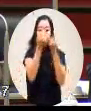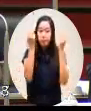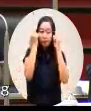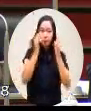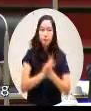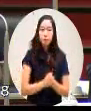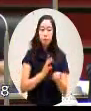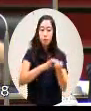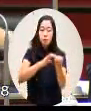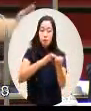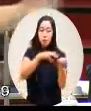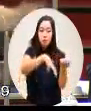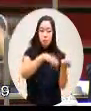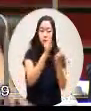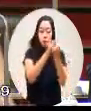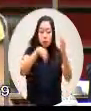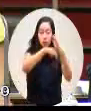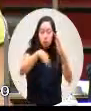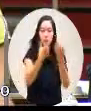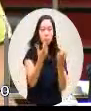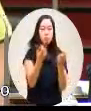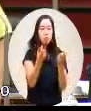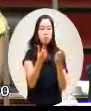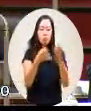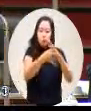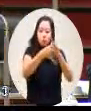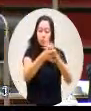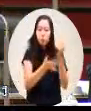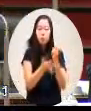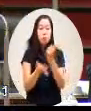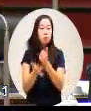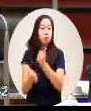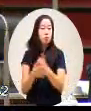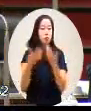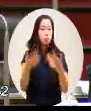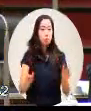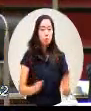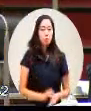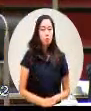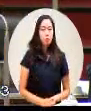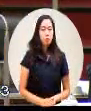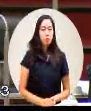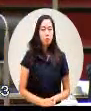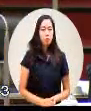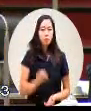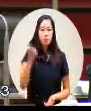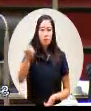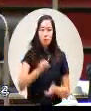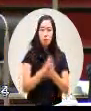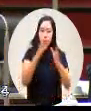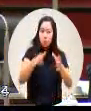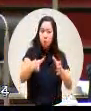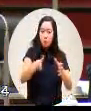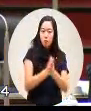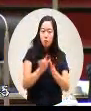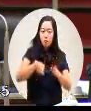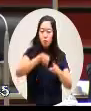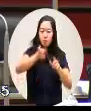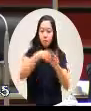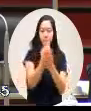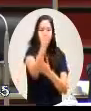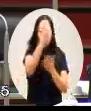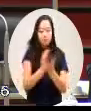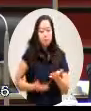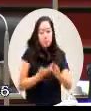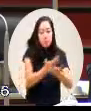嘛，当伊拢是几啊十名咧考着一样伊呢。咱个办到只有副出名呢。无